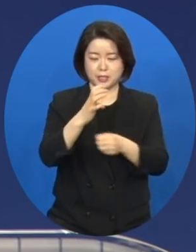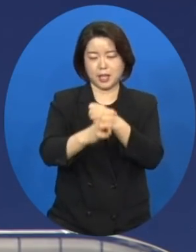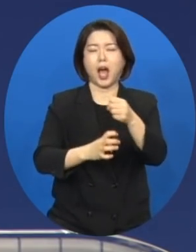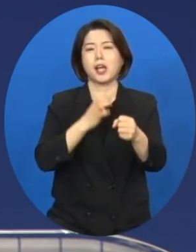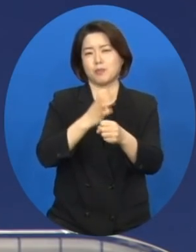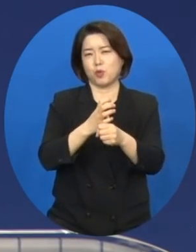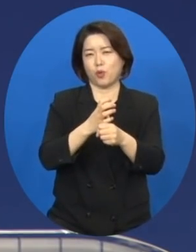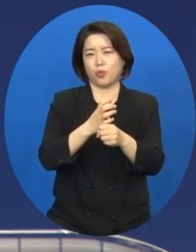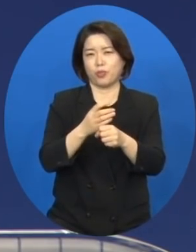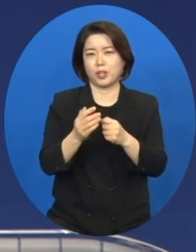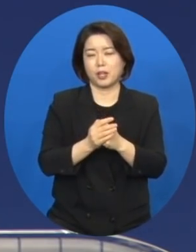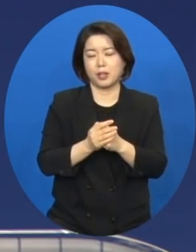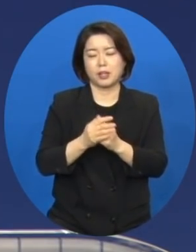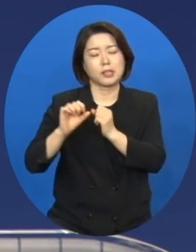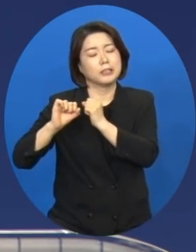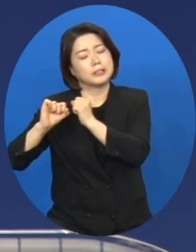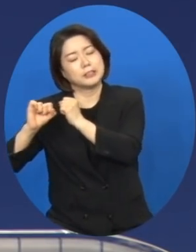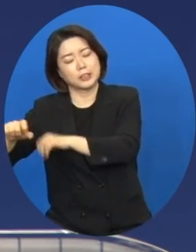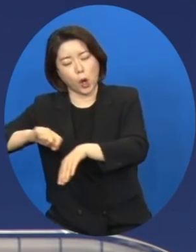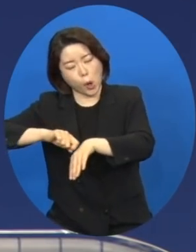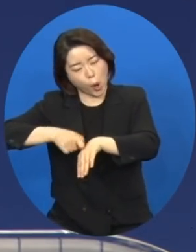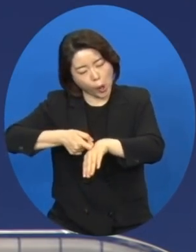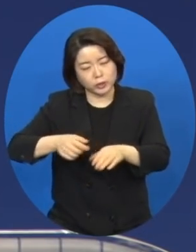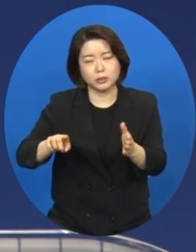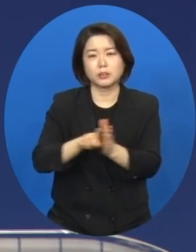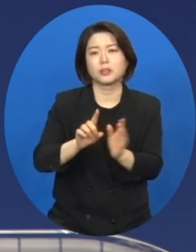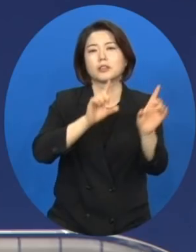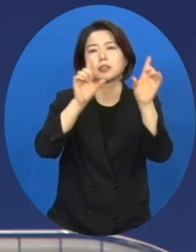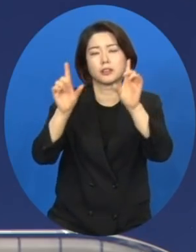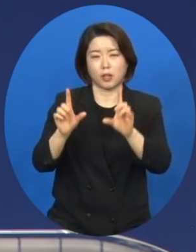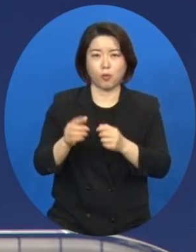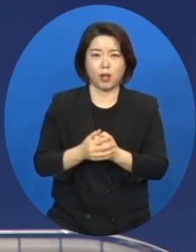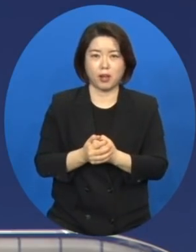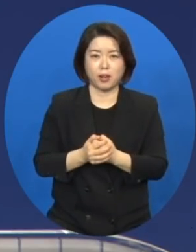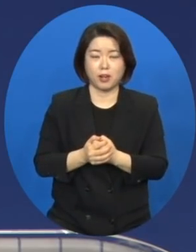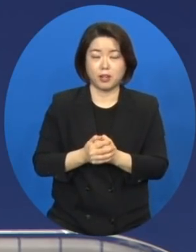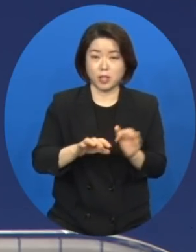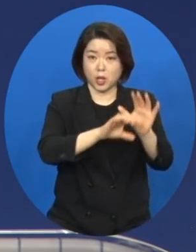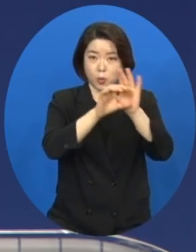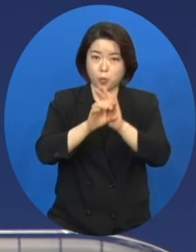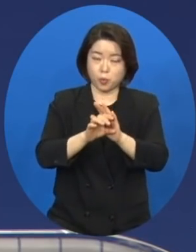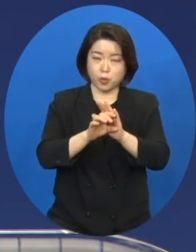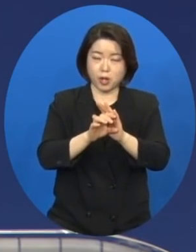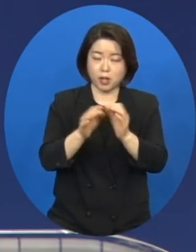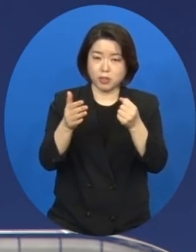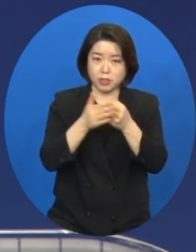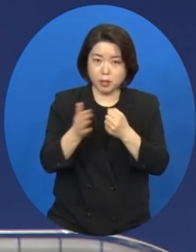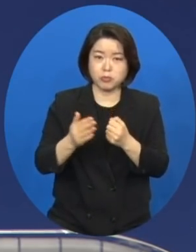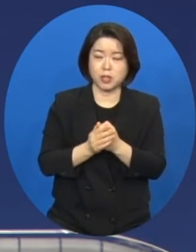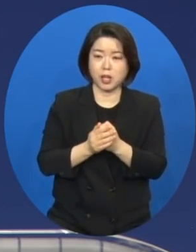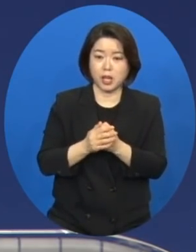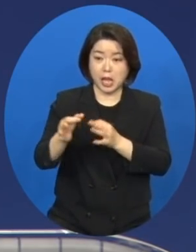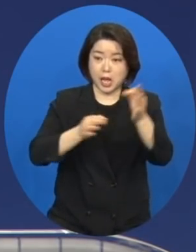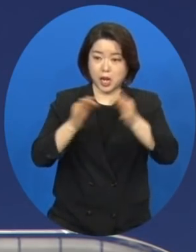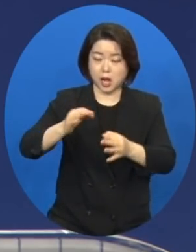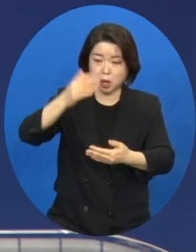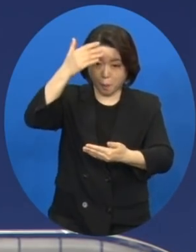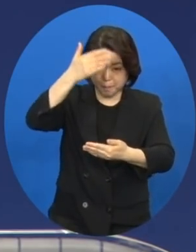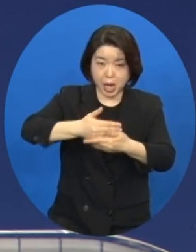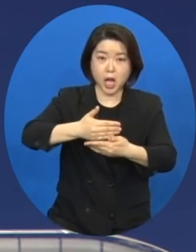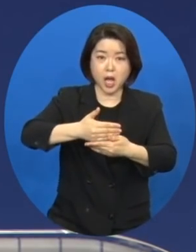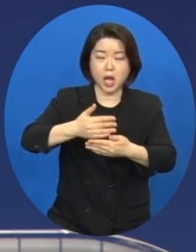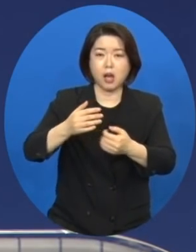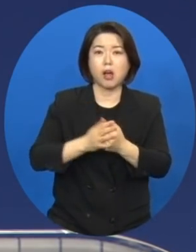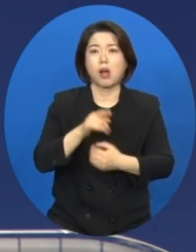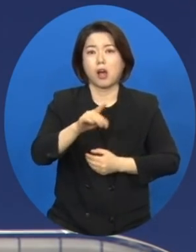40년입니다, 질질 끌려다니는 신앙생활을 했습니다. 그런데 코로나19가 터지면서 가게를 문 닫았는데 그때부터